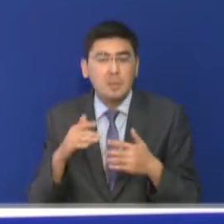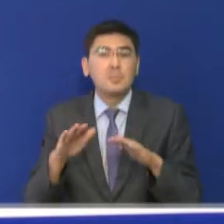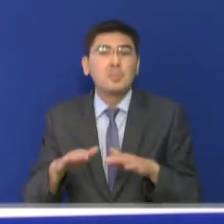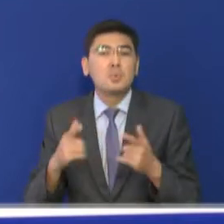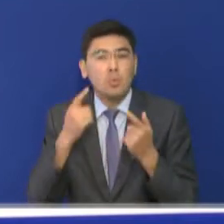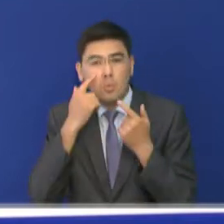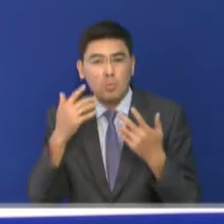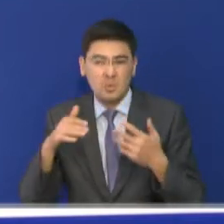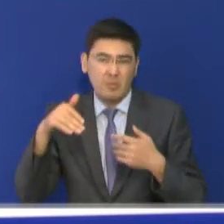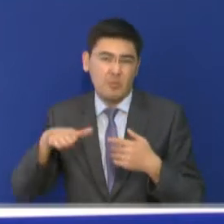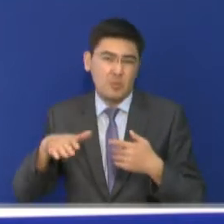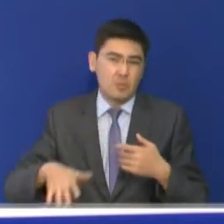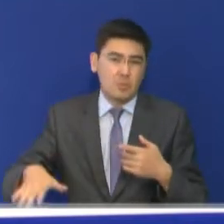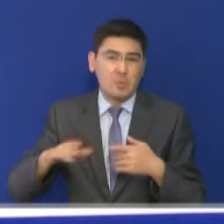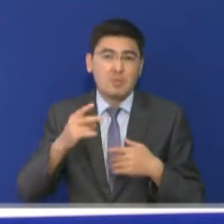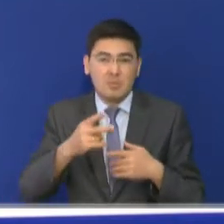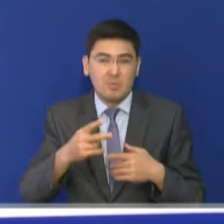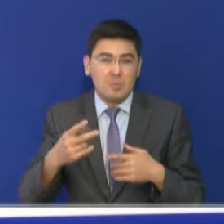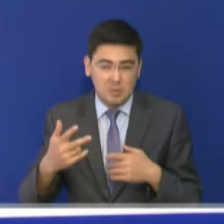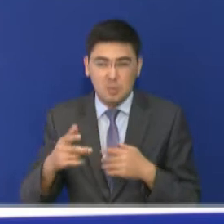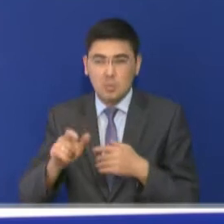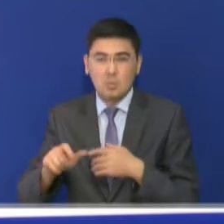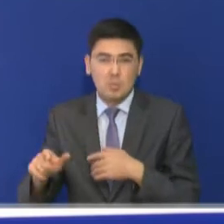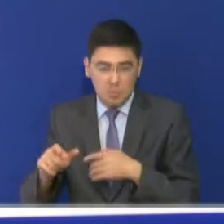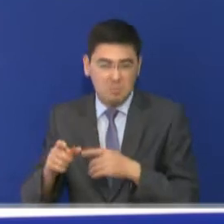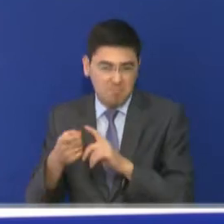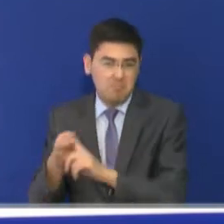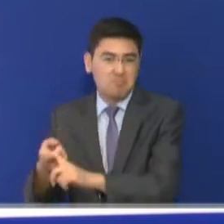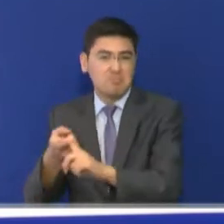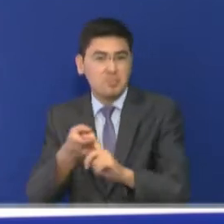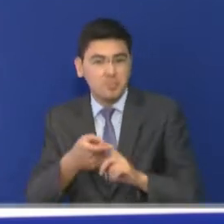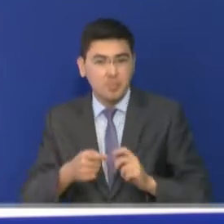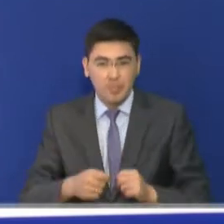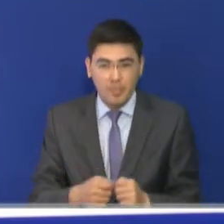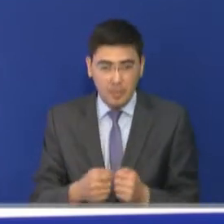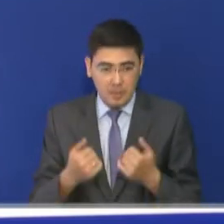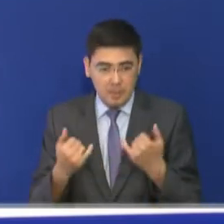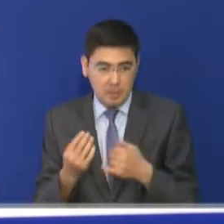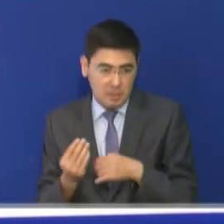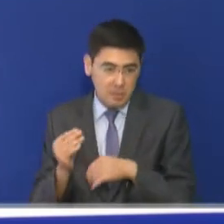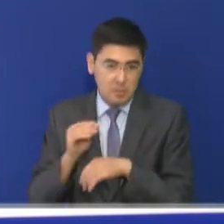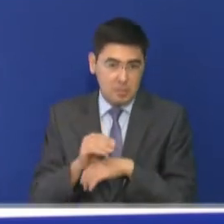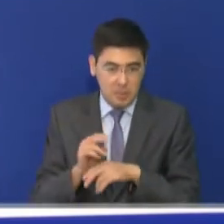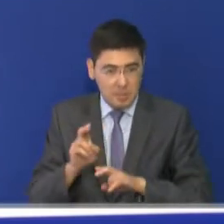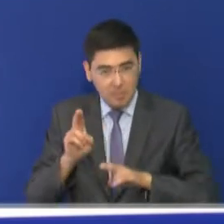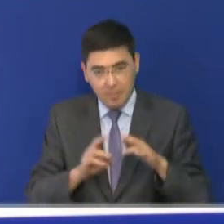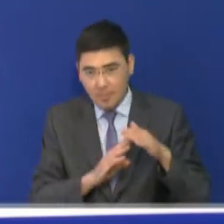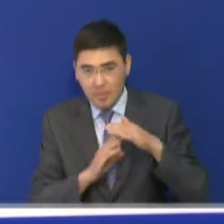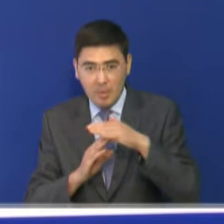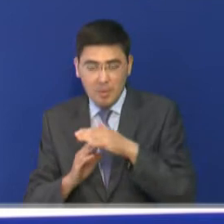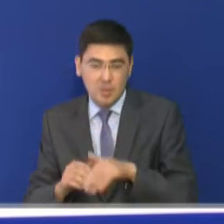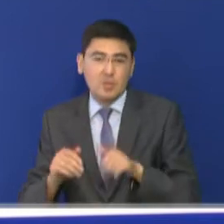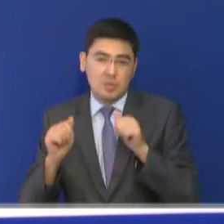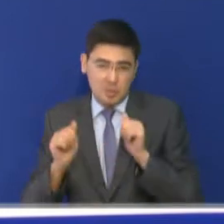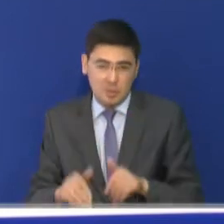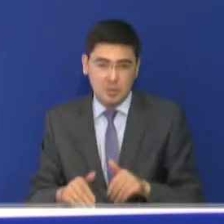кенті болып отыр. Онда 26 жұқтыру жағдайы тіркелген. Осыған байланысты Семей қаласында қосымша карантиндік шараларды енгізу туралы шешім